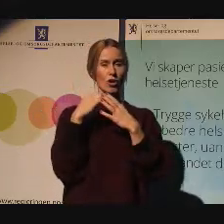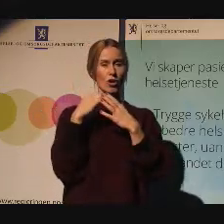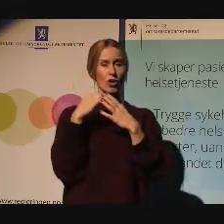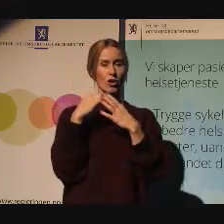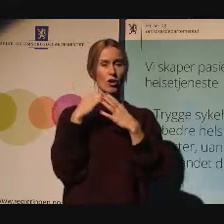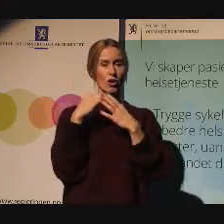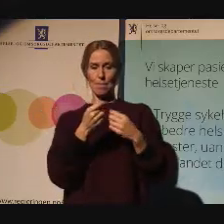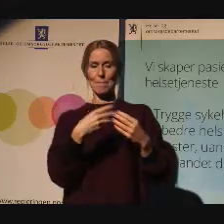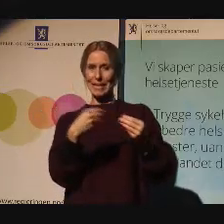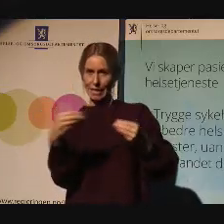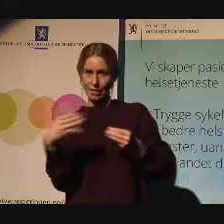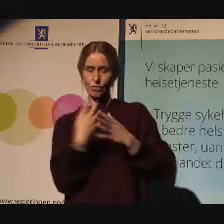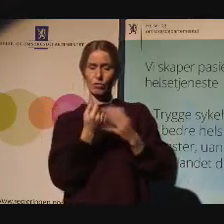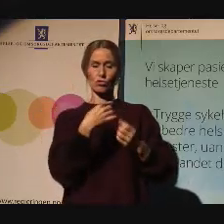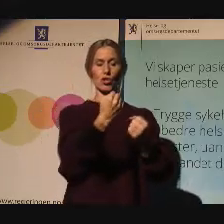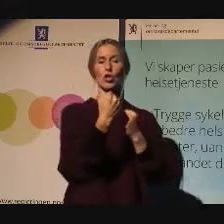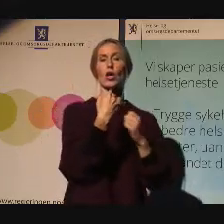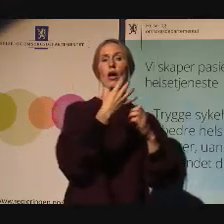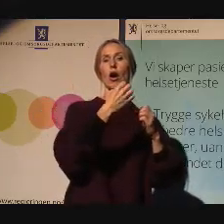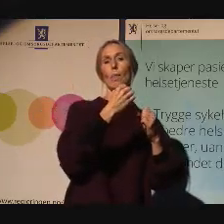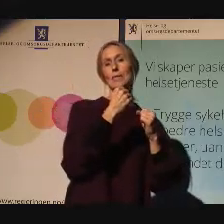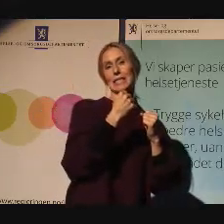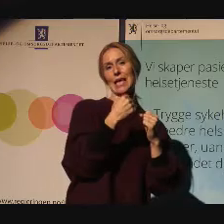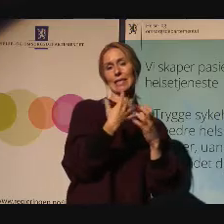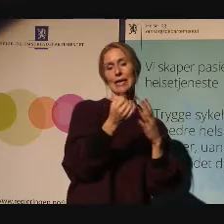styrke kapasiteten i barnevernstjenesten.